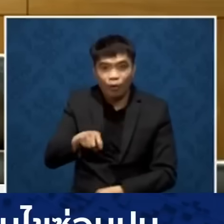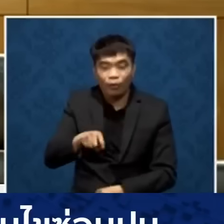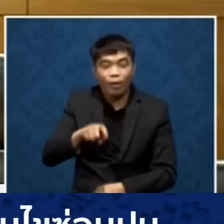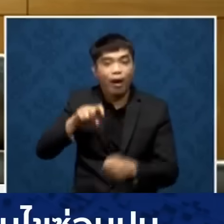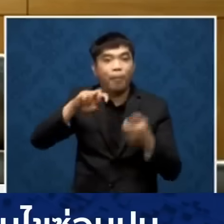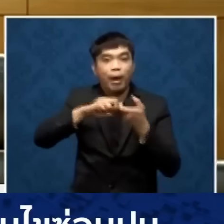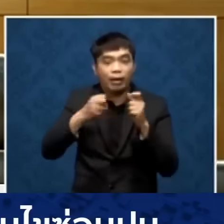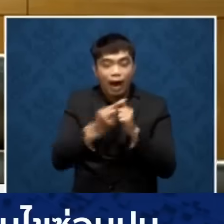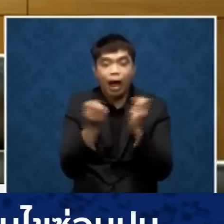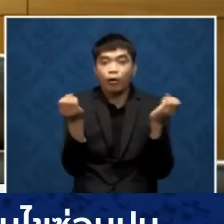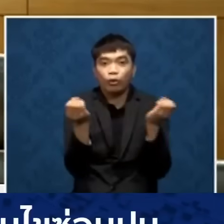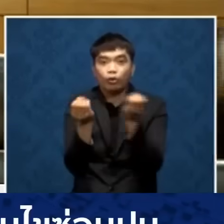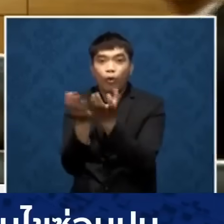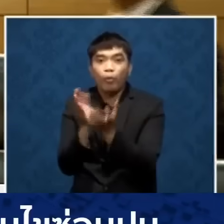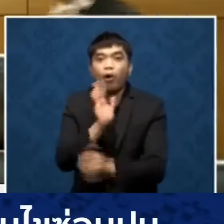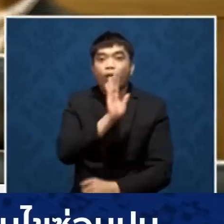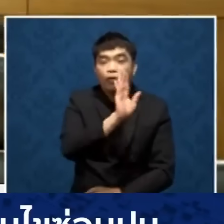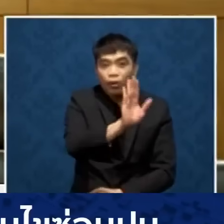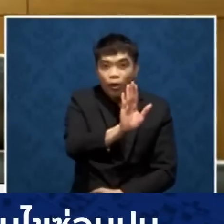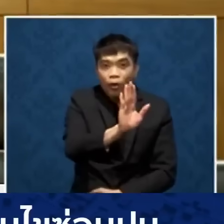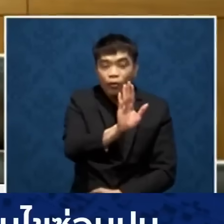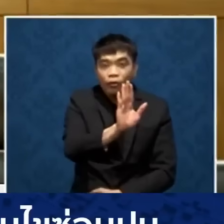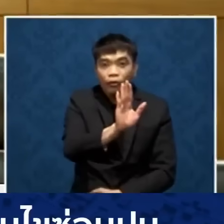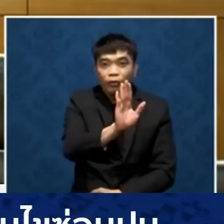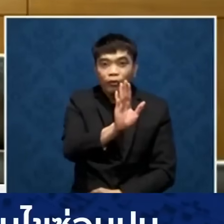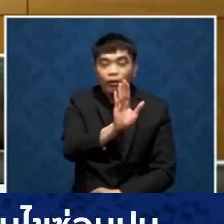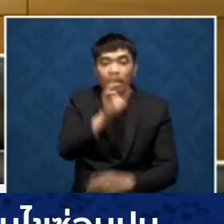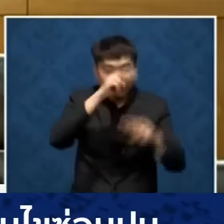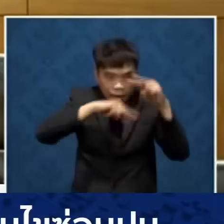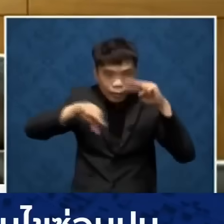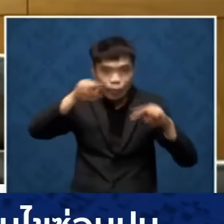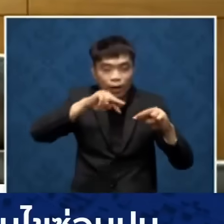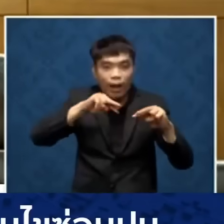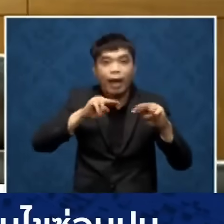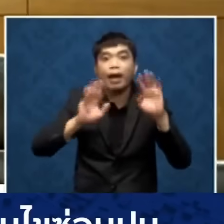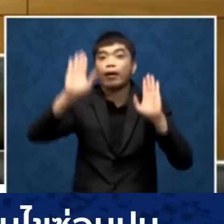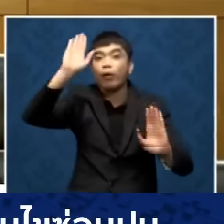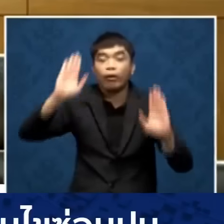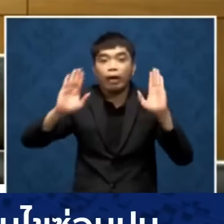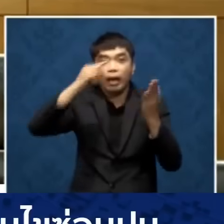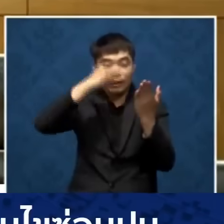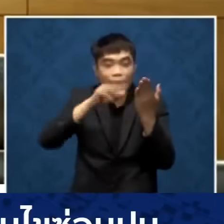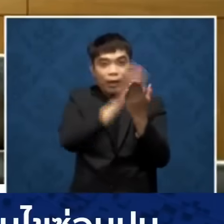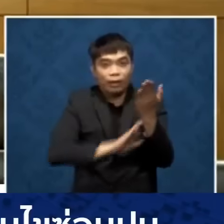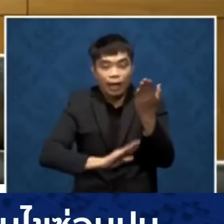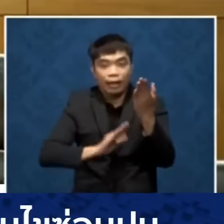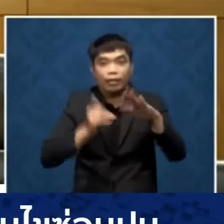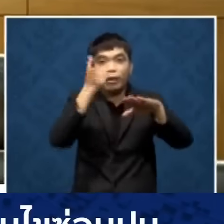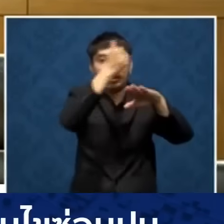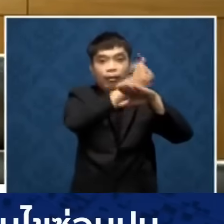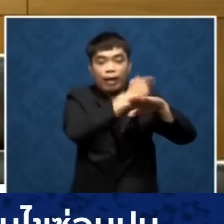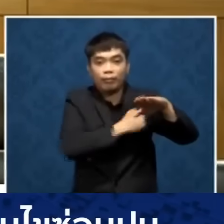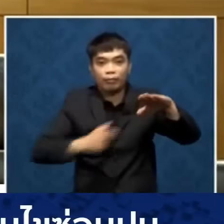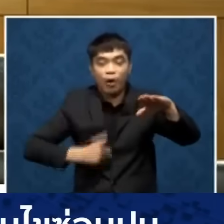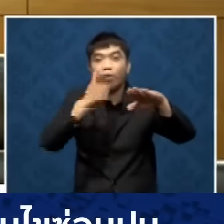าทแล้วก็มีบทยกเว้นโทษที่ถือว่าไม่ต้องรับโทษหากมองไปข้างหน้าสิ่งที่เกิดขึ้นนั่นก็คือการใส่ร้ายการวิจ